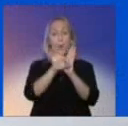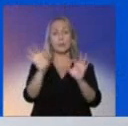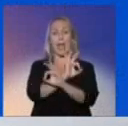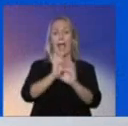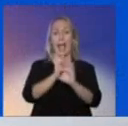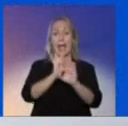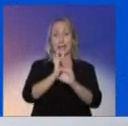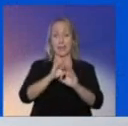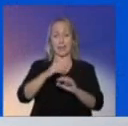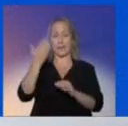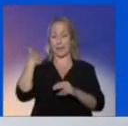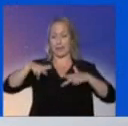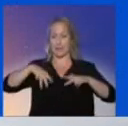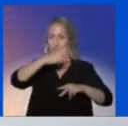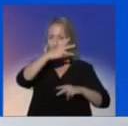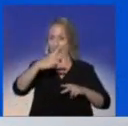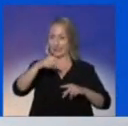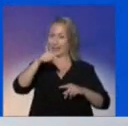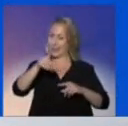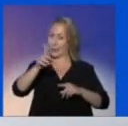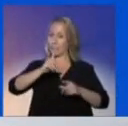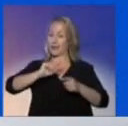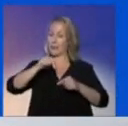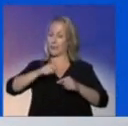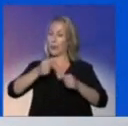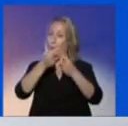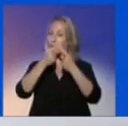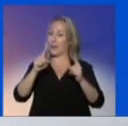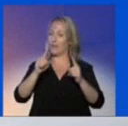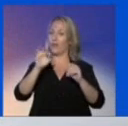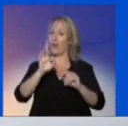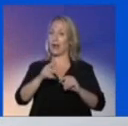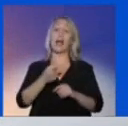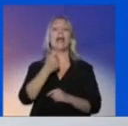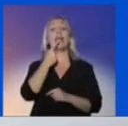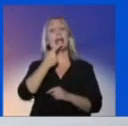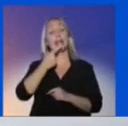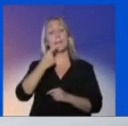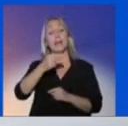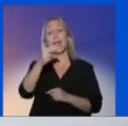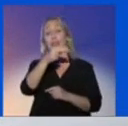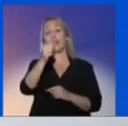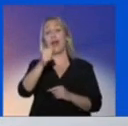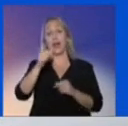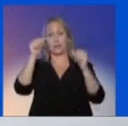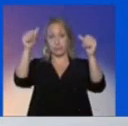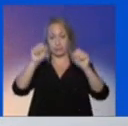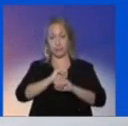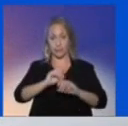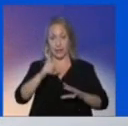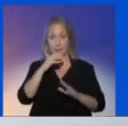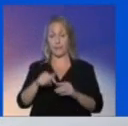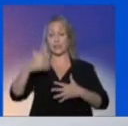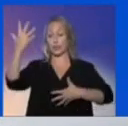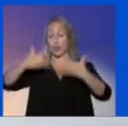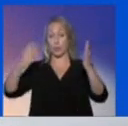είναι αντικείμενο προς συζήτηση. Αυτές ήταν προσλήψεις εξαγγελίες, ούτε πιστώσεις. Δεν βρήκαμε ούτε μία πίστοση σε